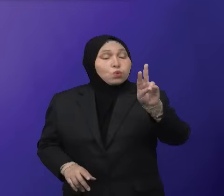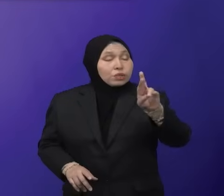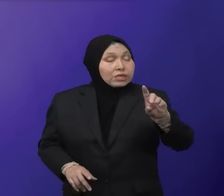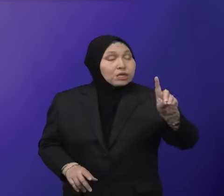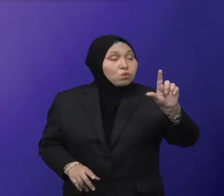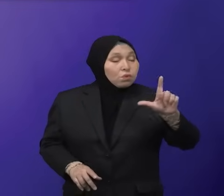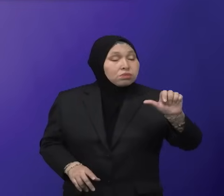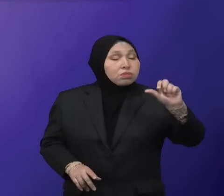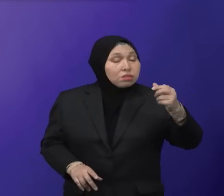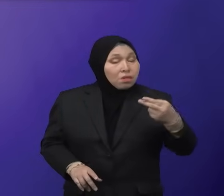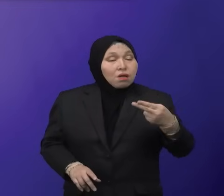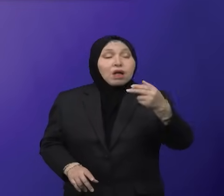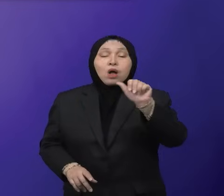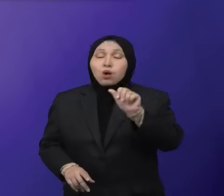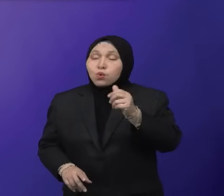Yuridullahu